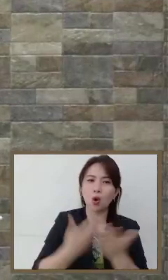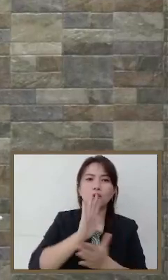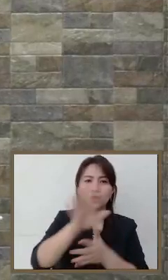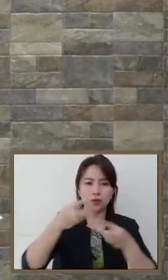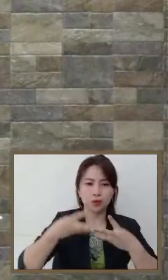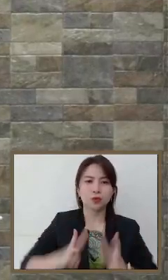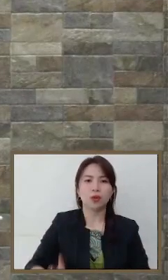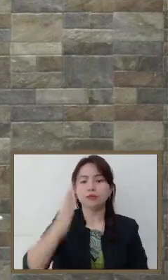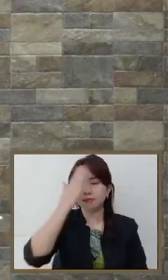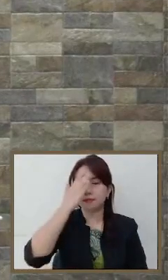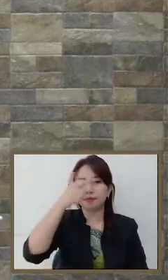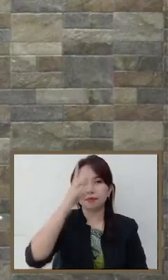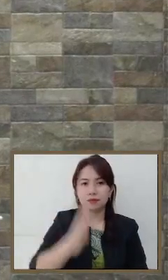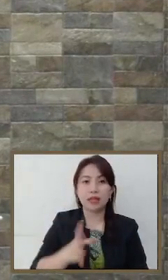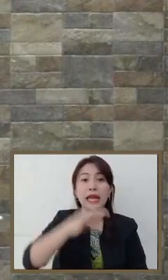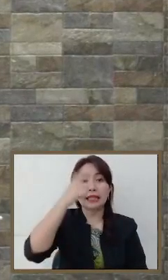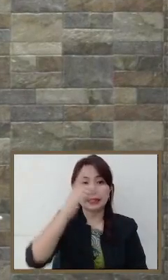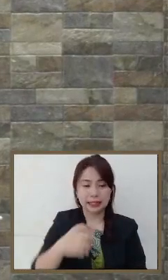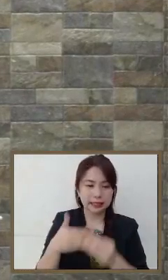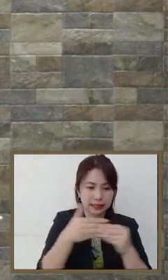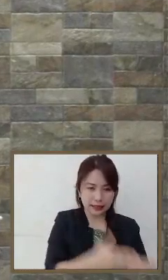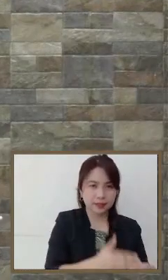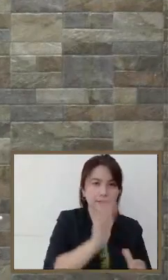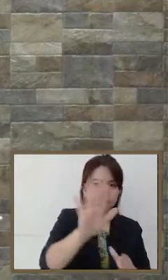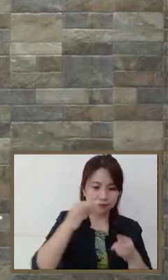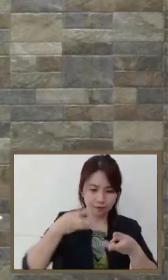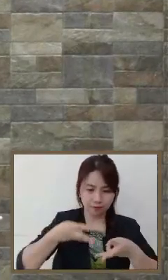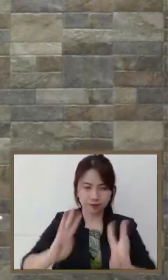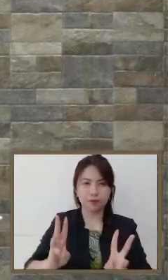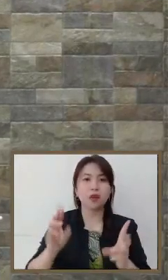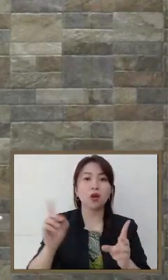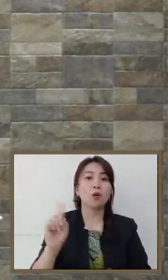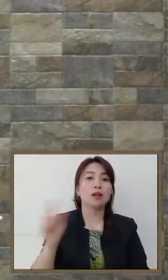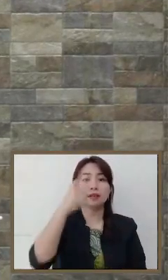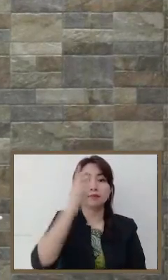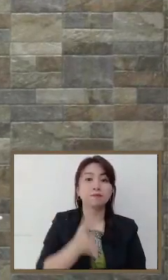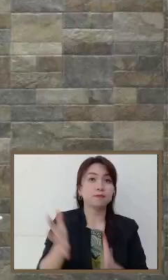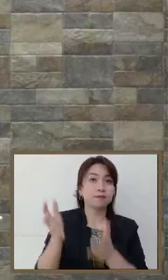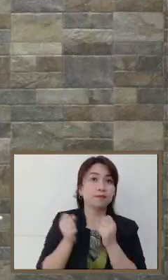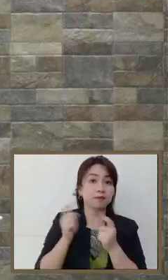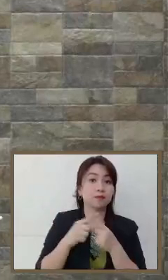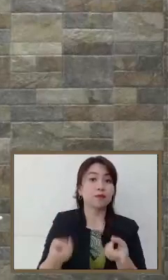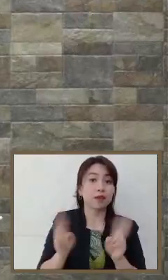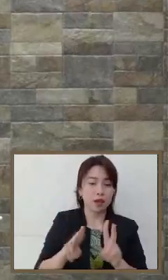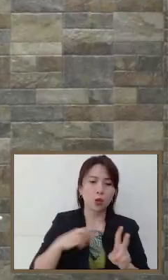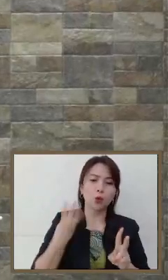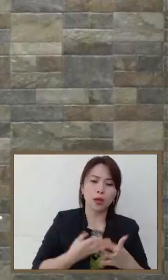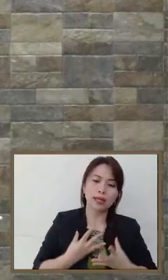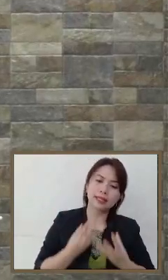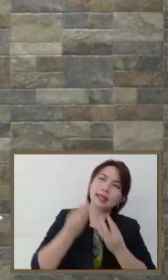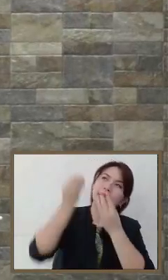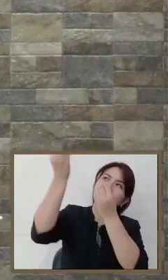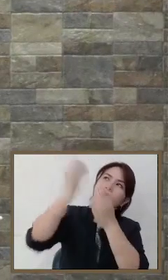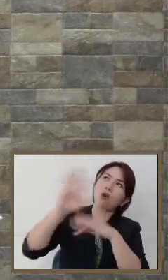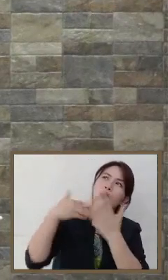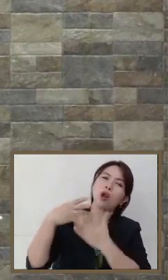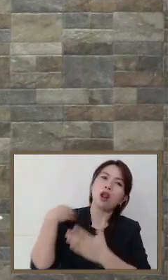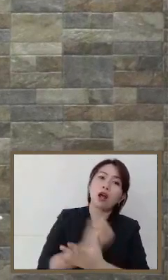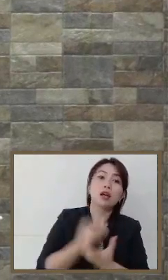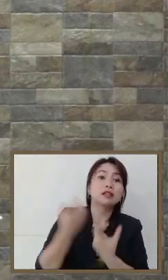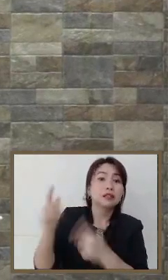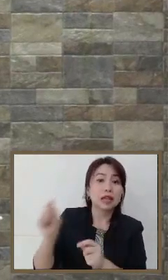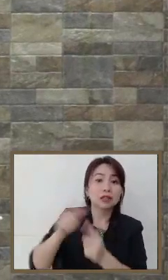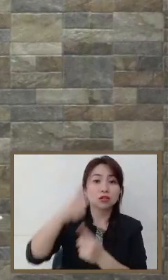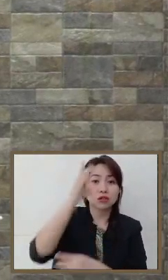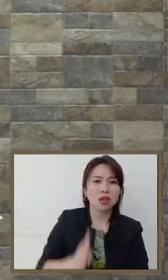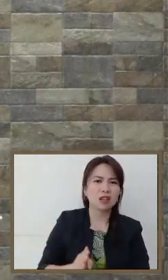What direct thy PS ang gusto ng Diyos ang ibigay natin ay ang buong tiwala natin sa Diyos ayaw ng Diyos